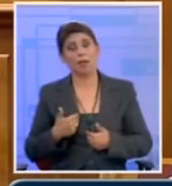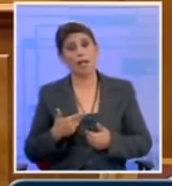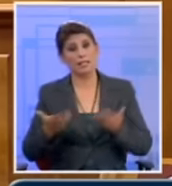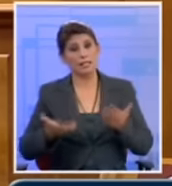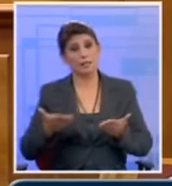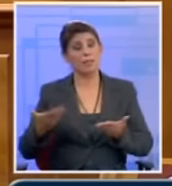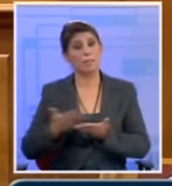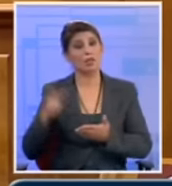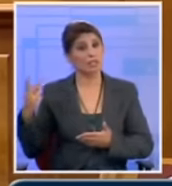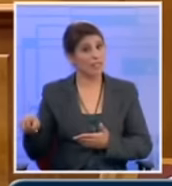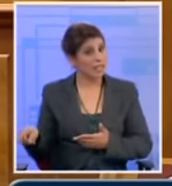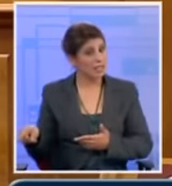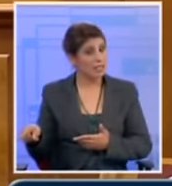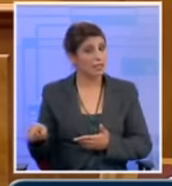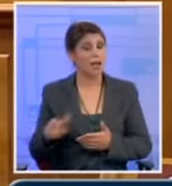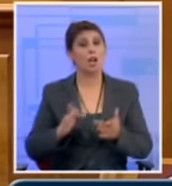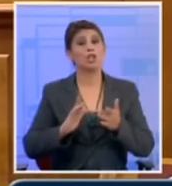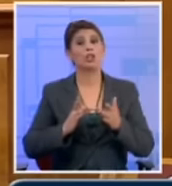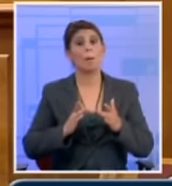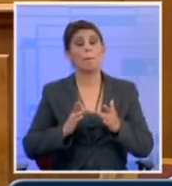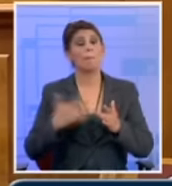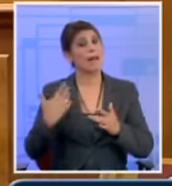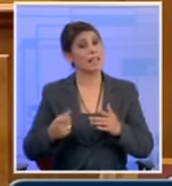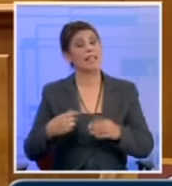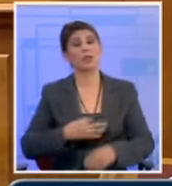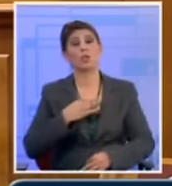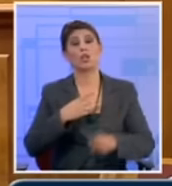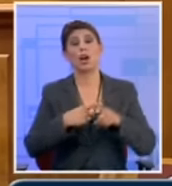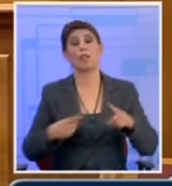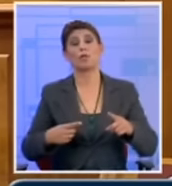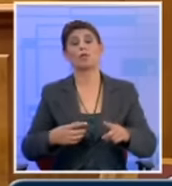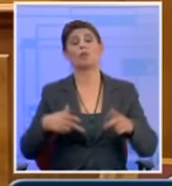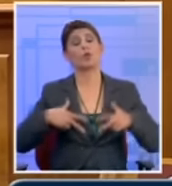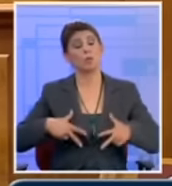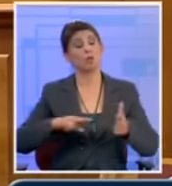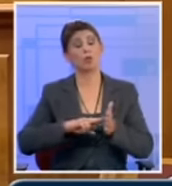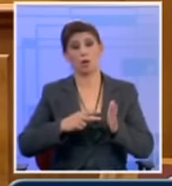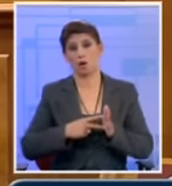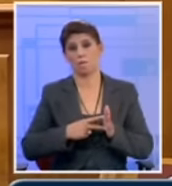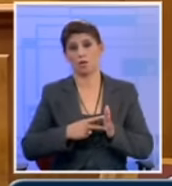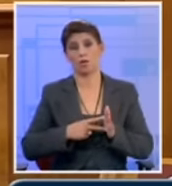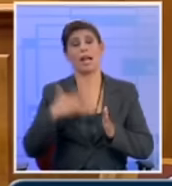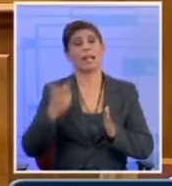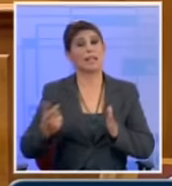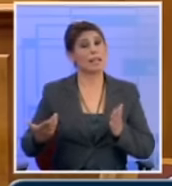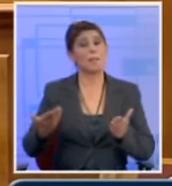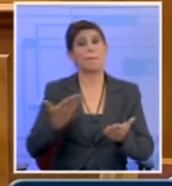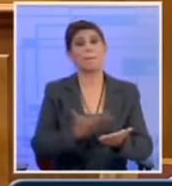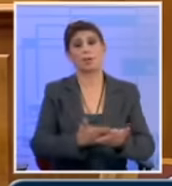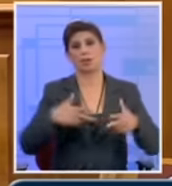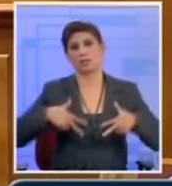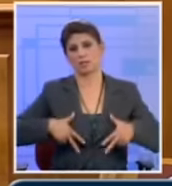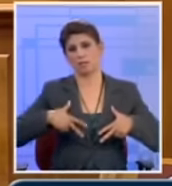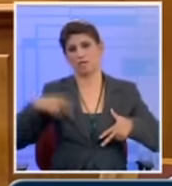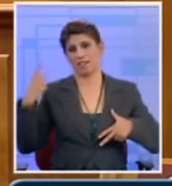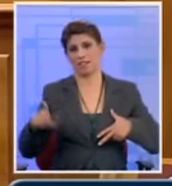εσείς. Την πρόταση, το mail ήταν του κυρίου Χαρδούβελη, του Υπουργού των Οικονομικών, ήταν η πρόταση της κυβέρνησής